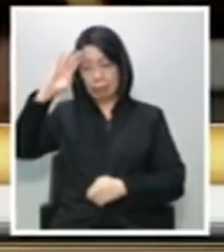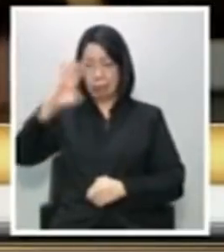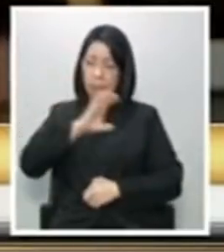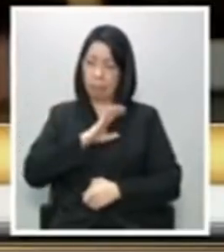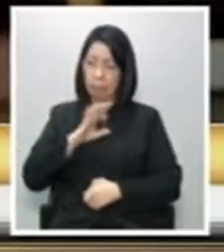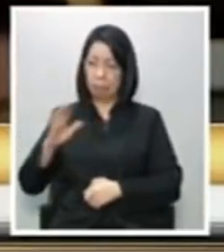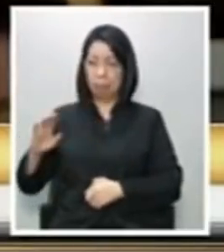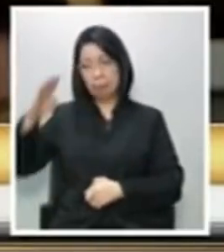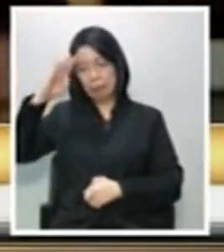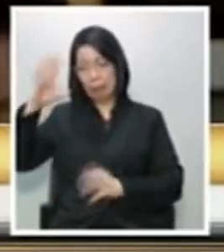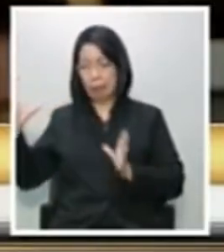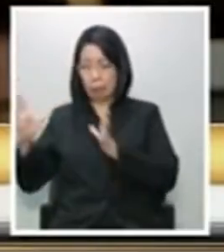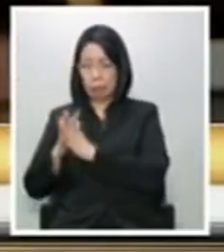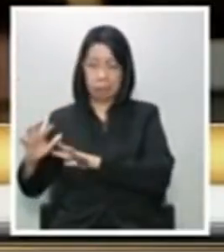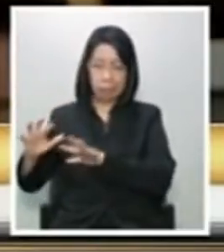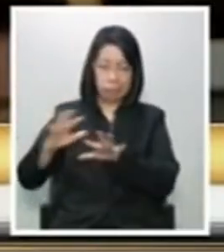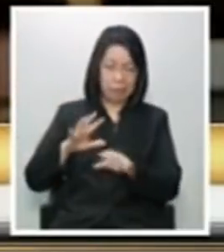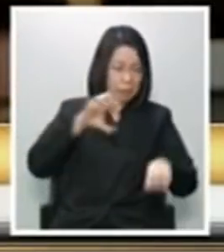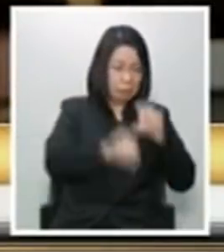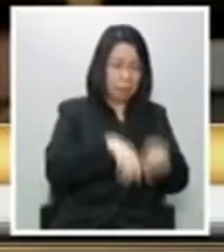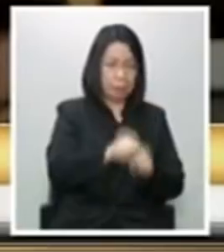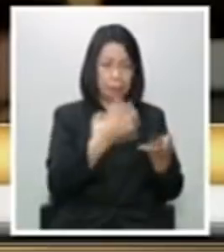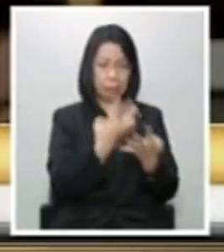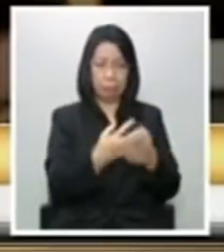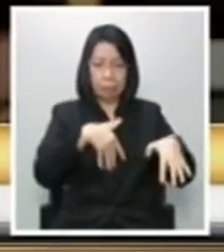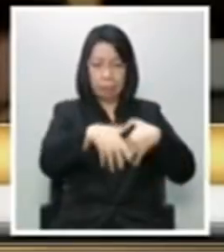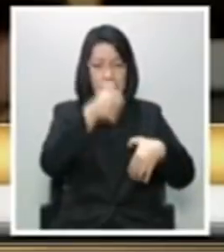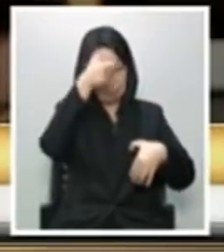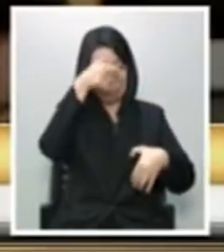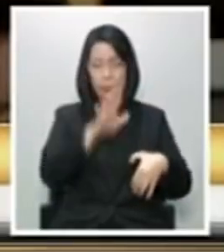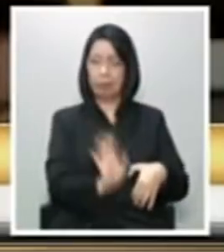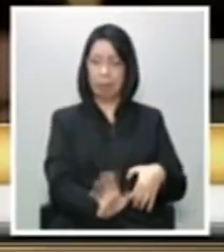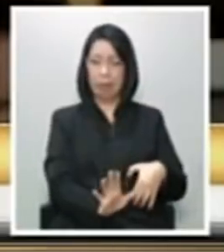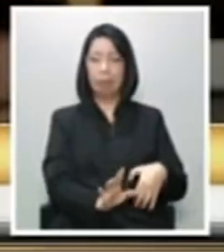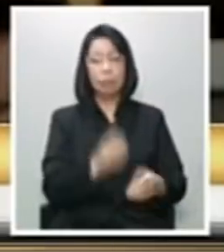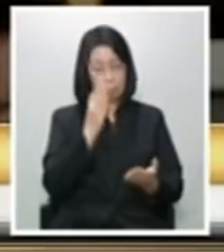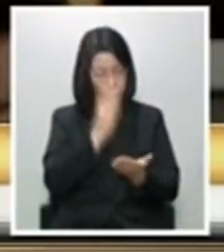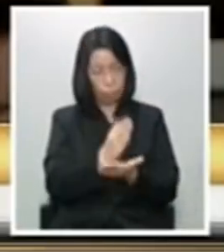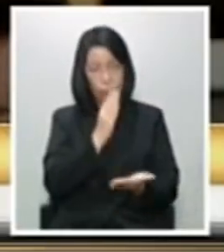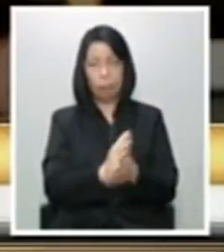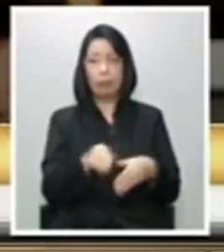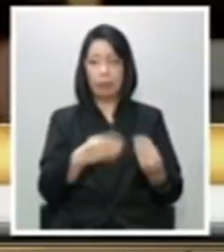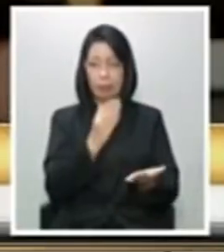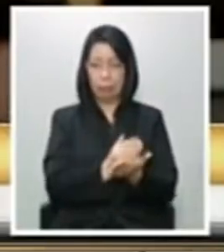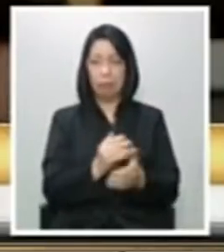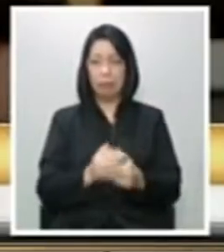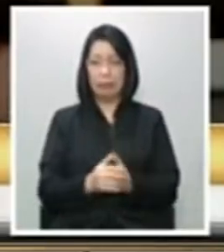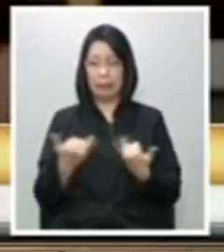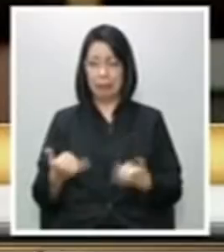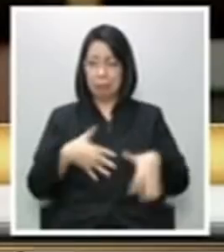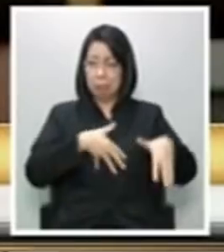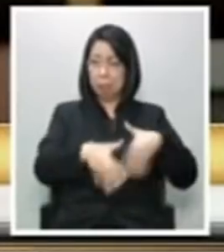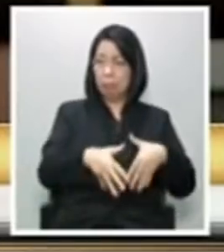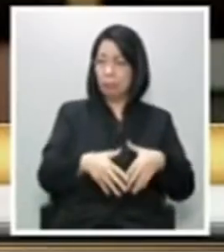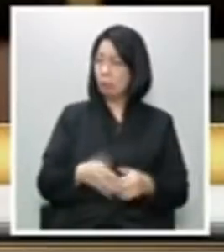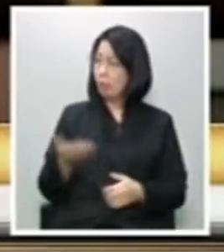เป็นศัตรูควรจะยุติได้แล้วคดีความต่างๆควรที่จะยุติได้แล้วในขณะที่ประชาชนถูกท